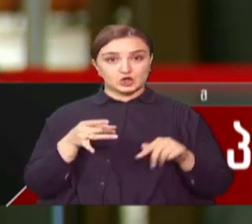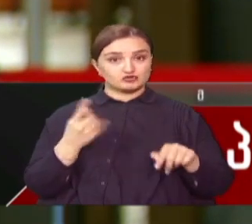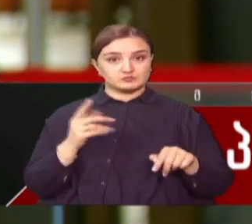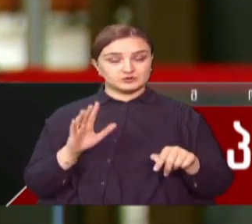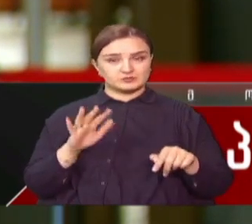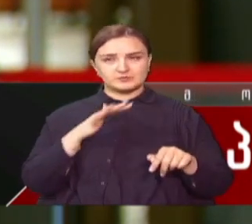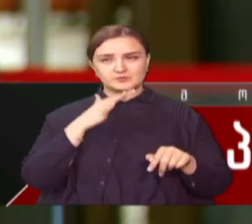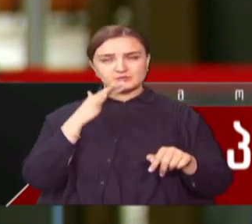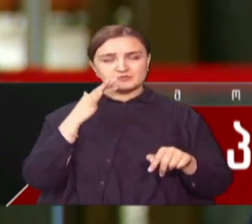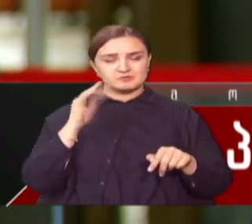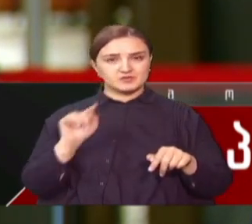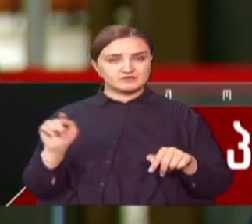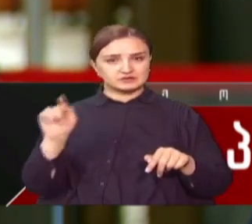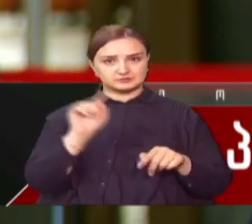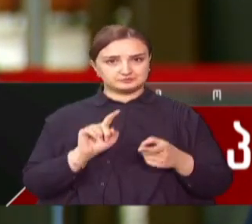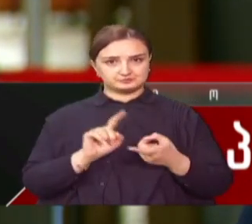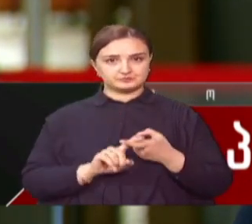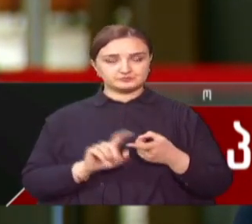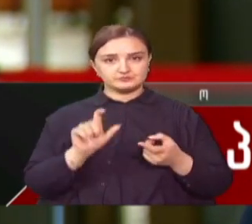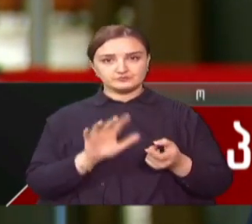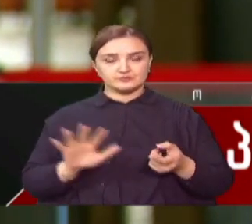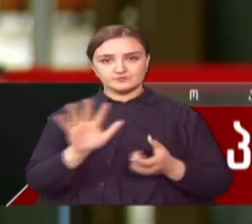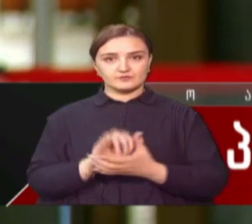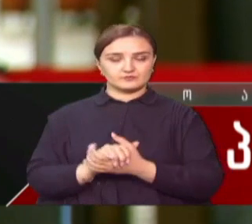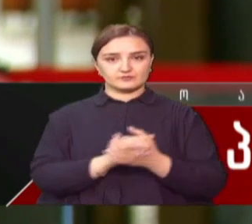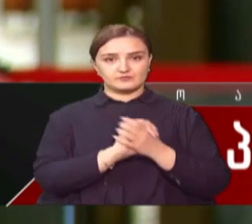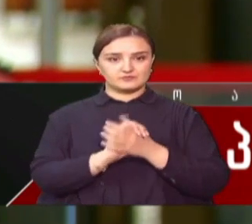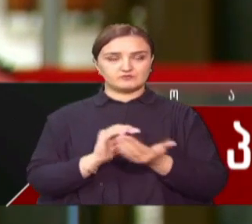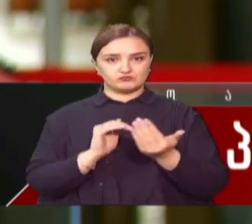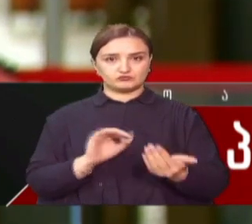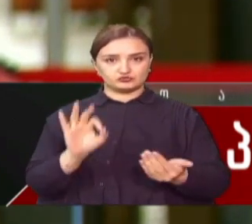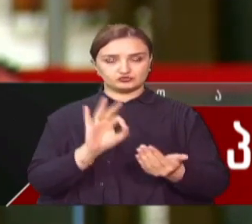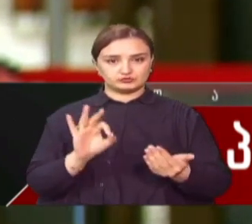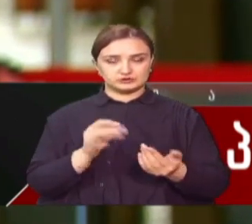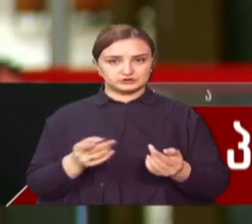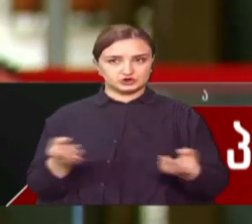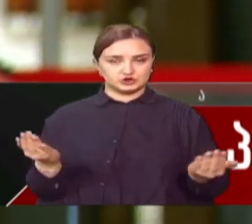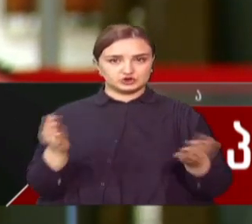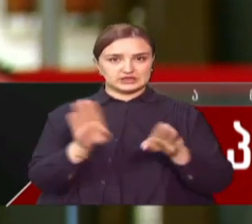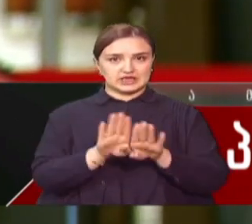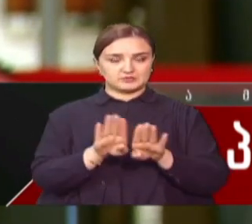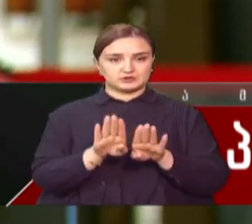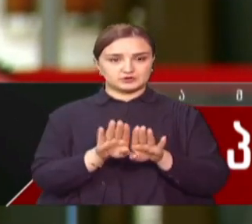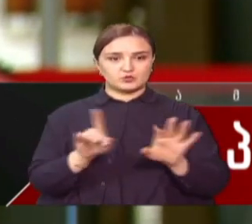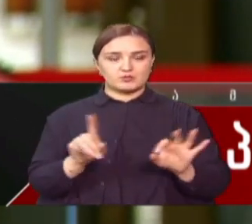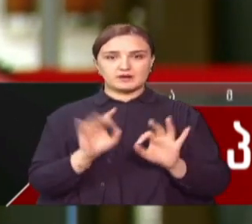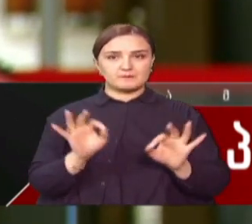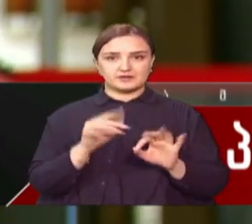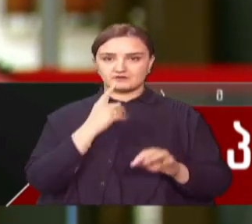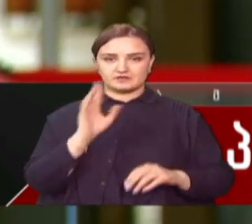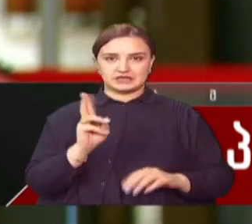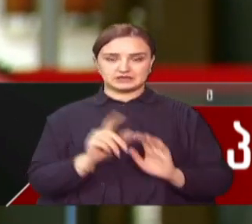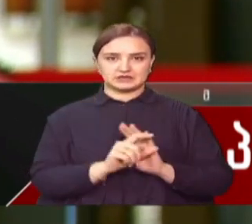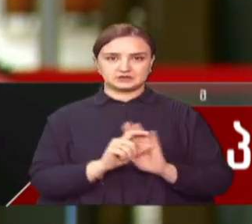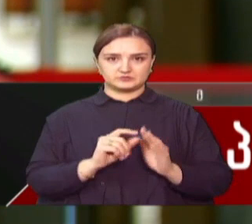ბევრ ასპექტებთან დაკავშირებით, ევროკავშირის წევრ ქვეყნებთან ქვეყნებთან შედარებითაც, რომ აღარაფერი ვთქვათ კანდიდატ